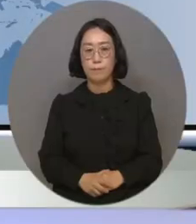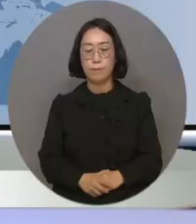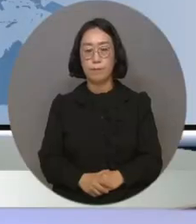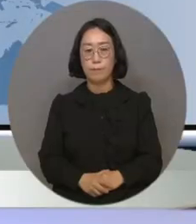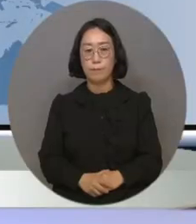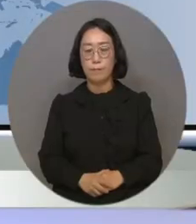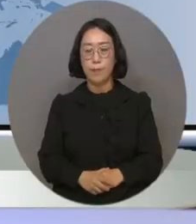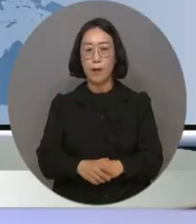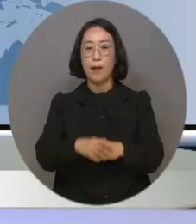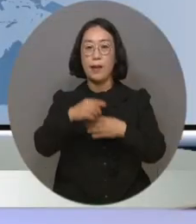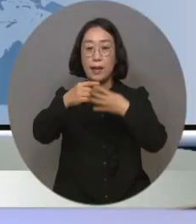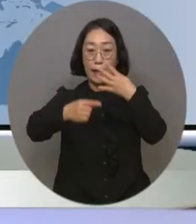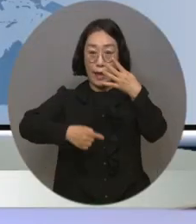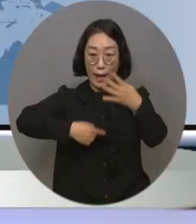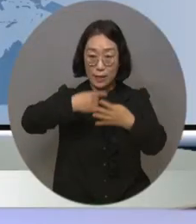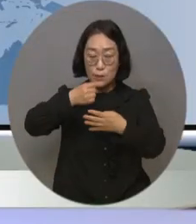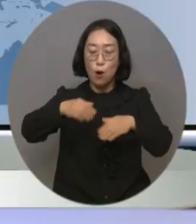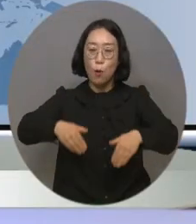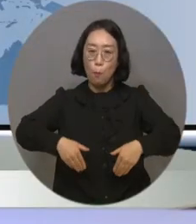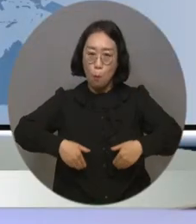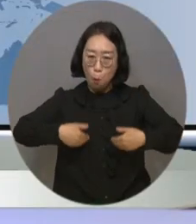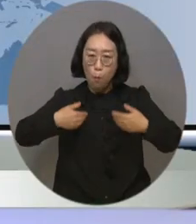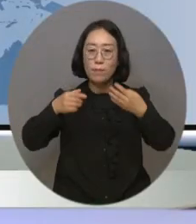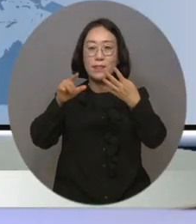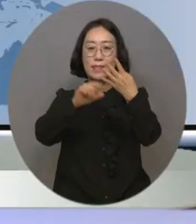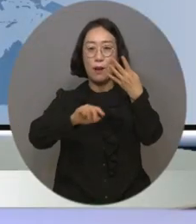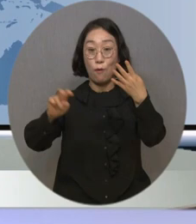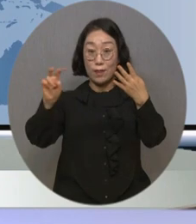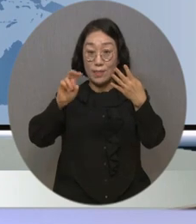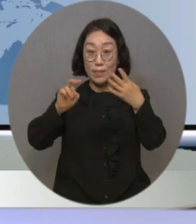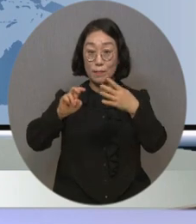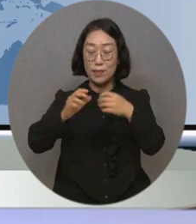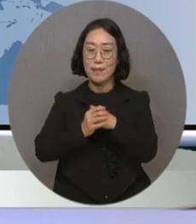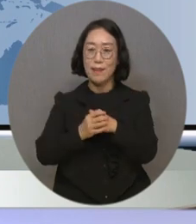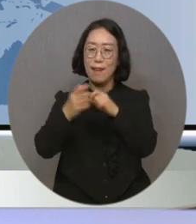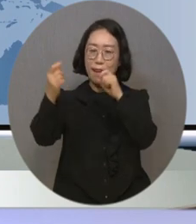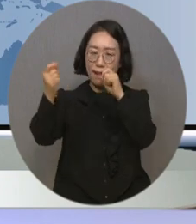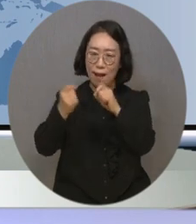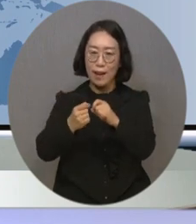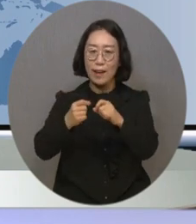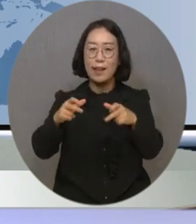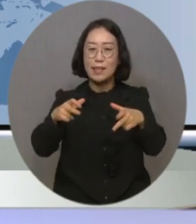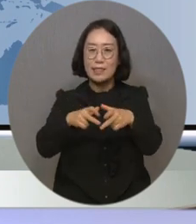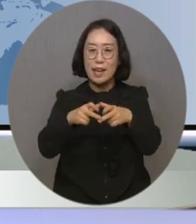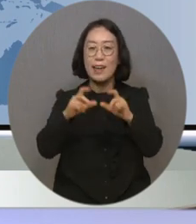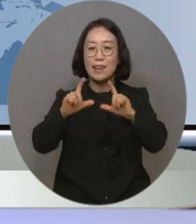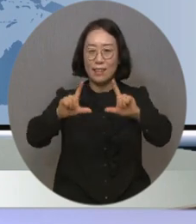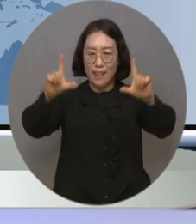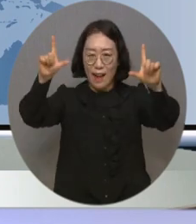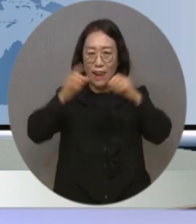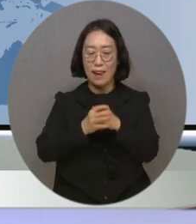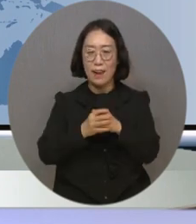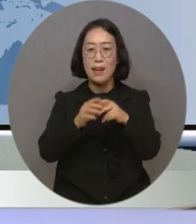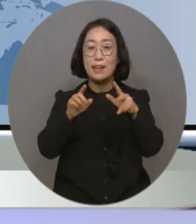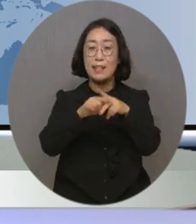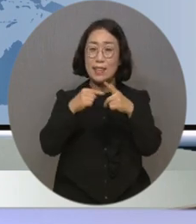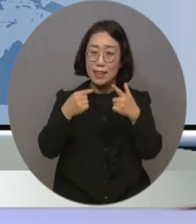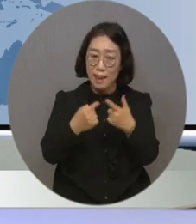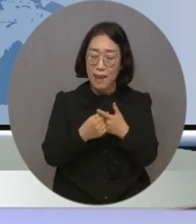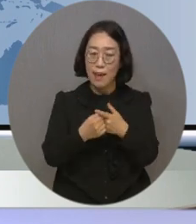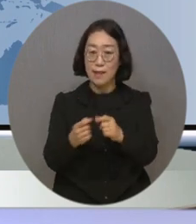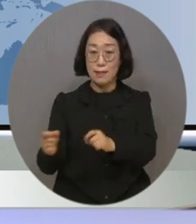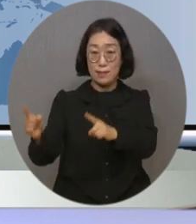만물이 소생하는 계절, 봄의 한가운데 4월 20일 장애인의 날이 있습니다. 장애인에 대한 이해와 장애인의